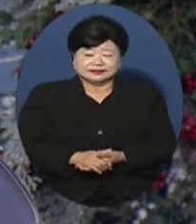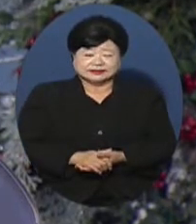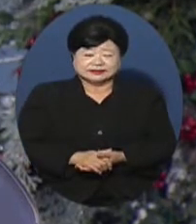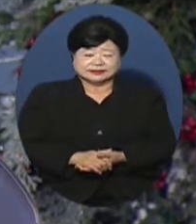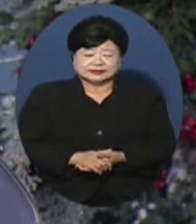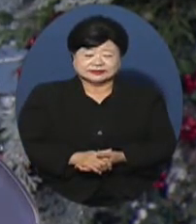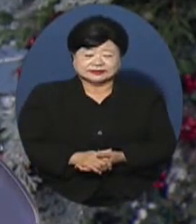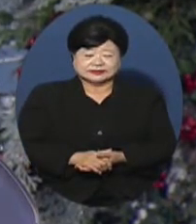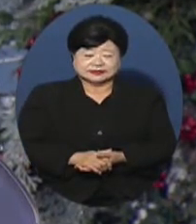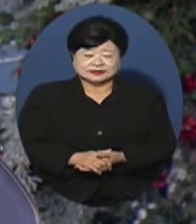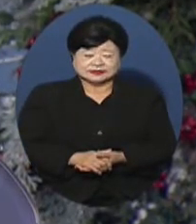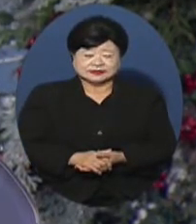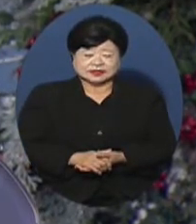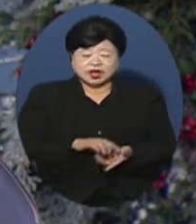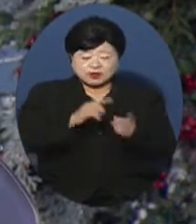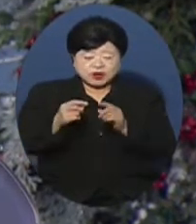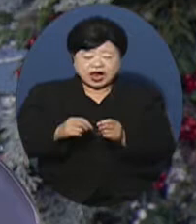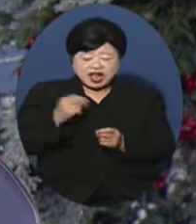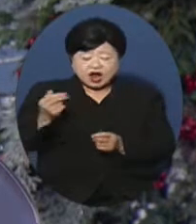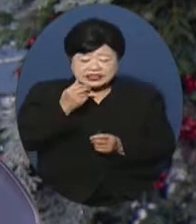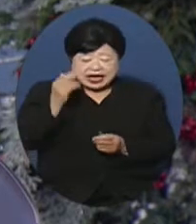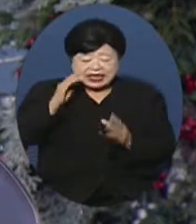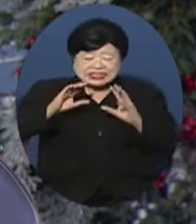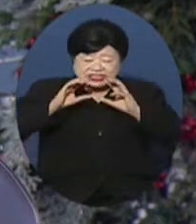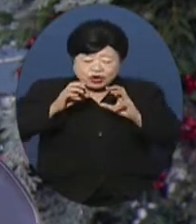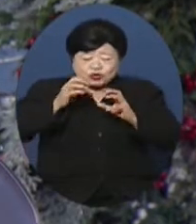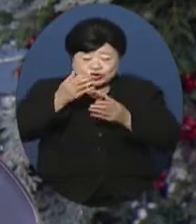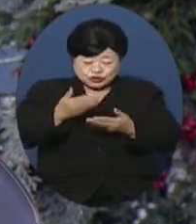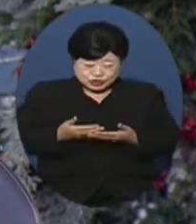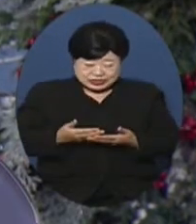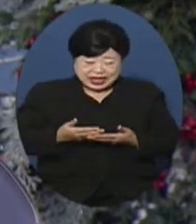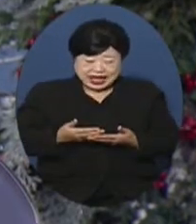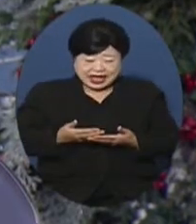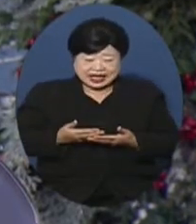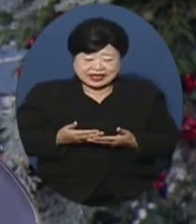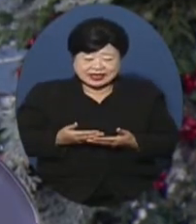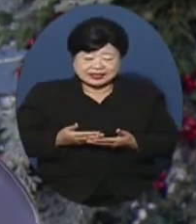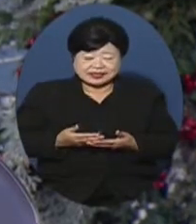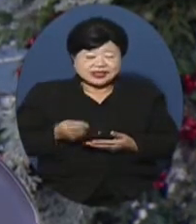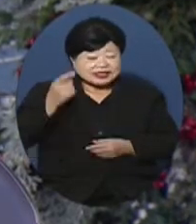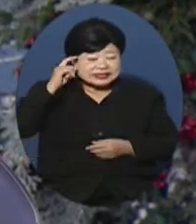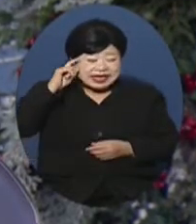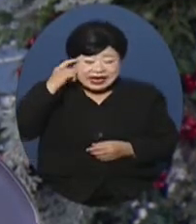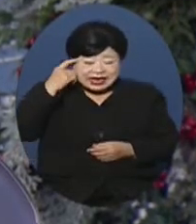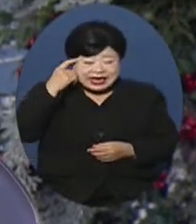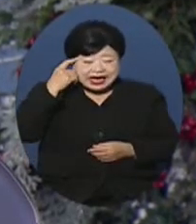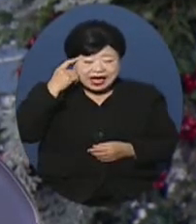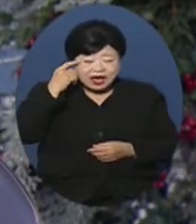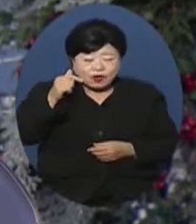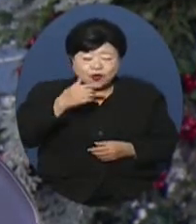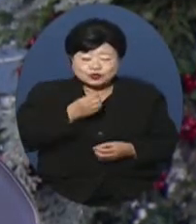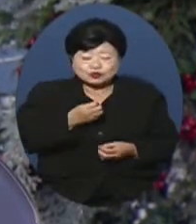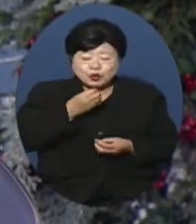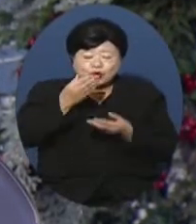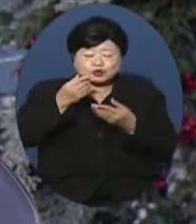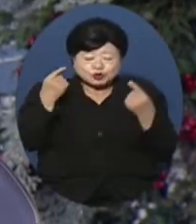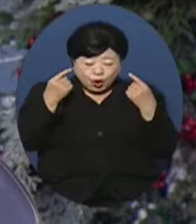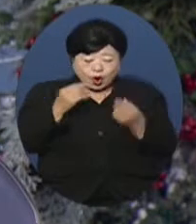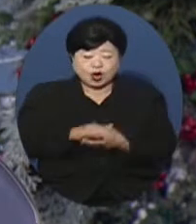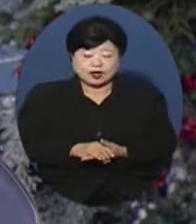부활 와 영생과 천국을 주신데 이렇게 생각날 5중 보험으로